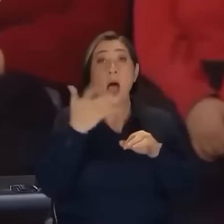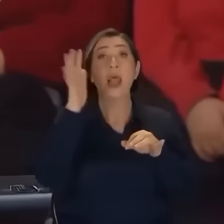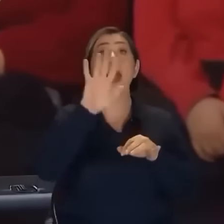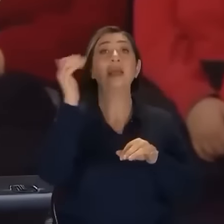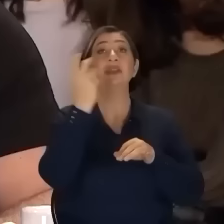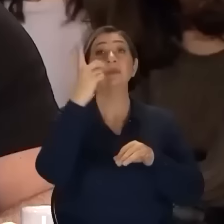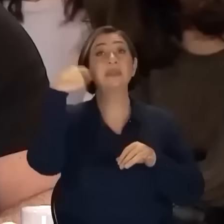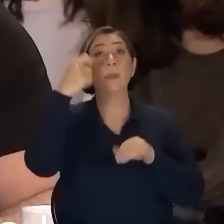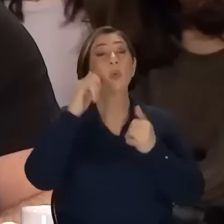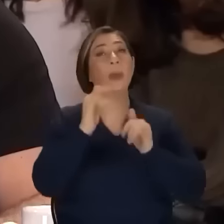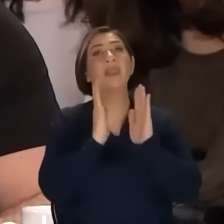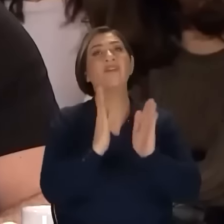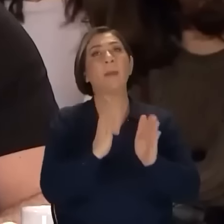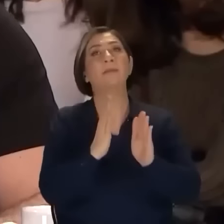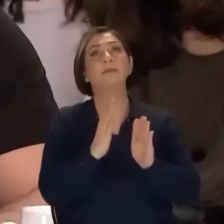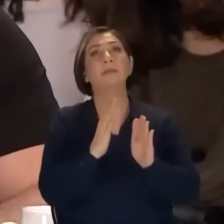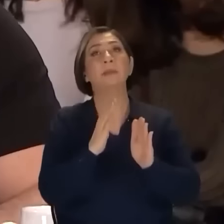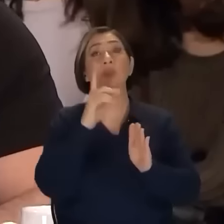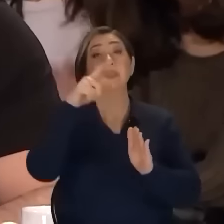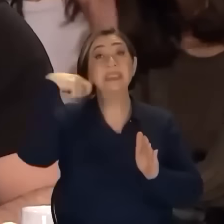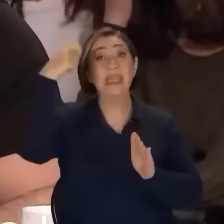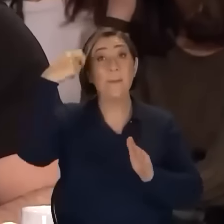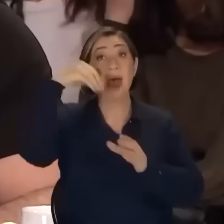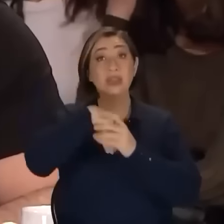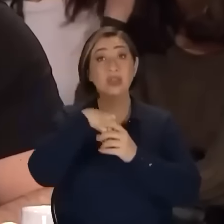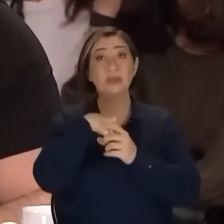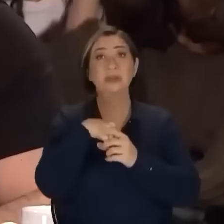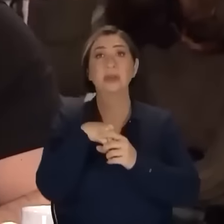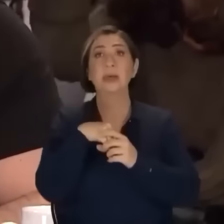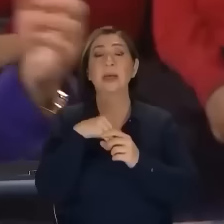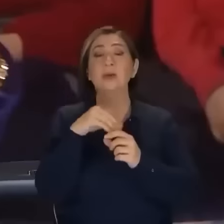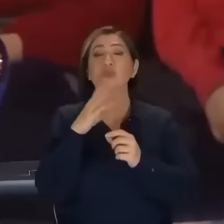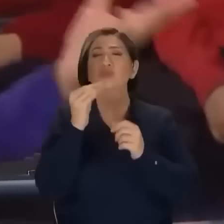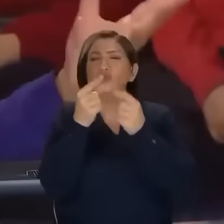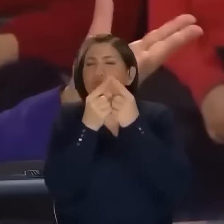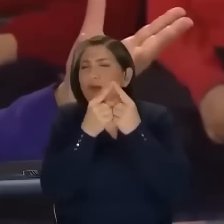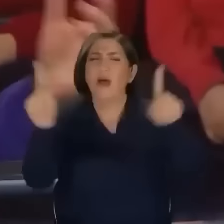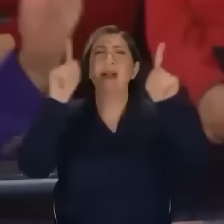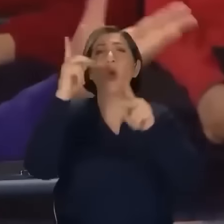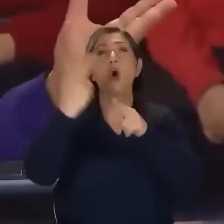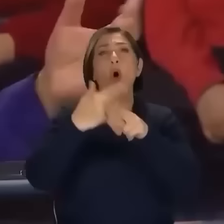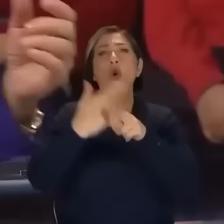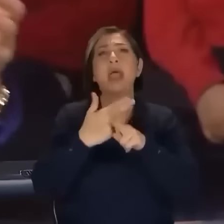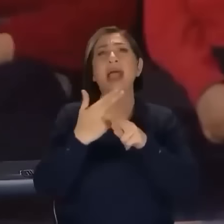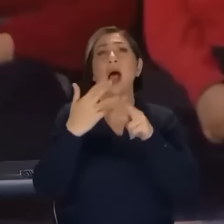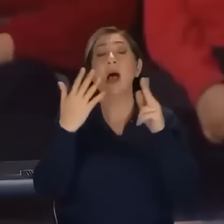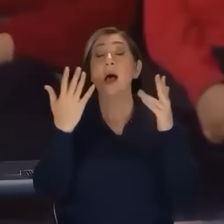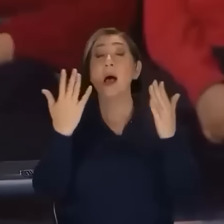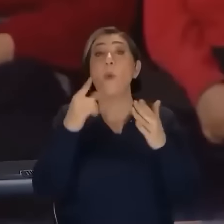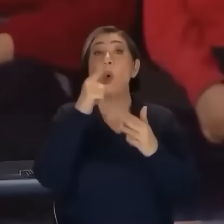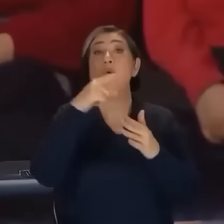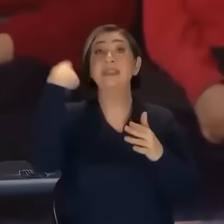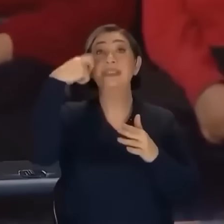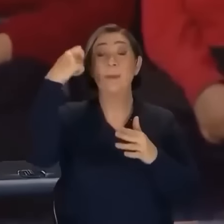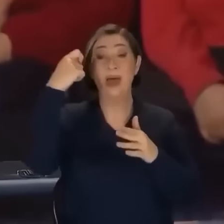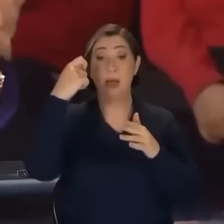kişilik bir sinemada oynuyor şimdi bu sinema için mesela çok uç bir örnek korkunç bir örnek uç Çünkü o ancak